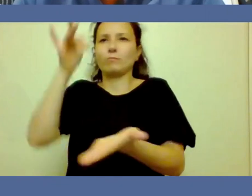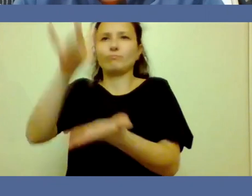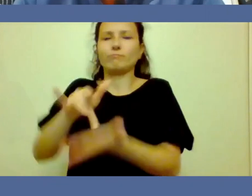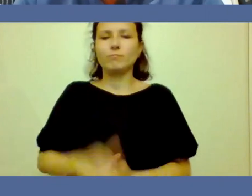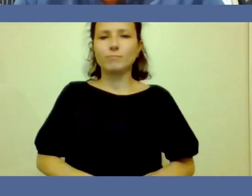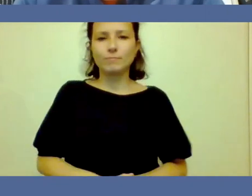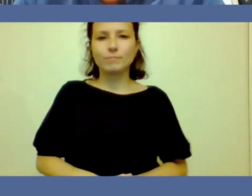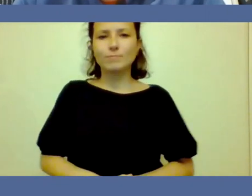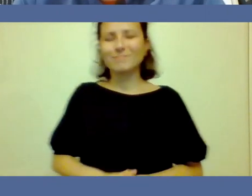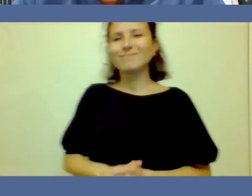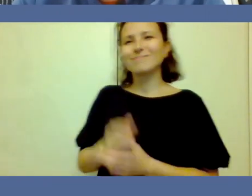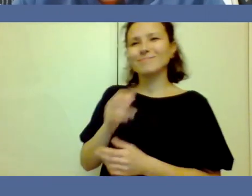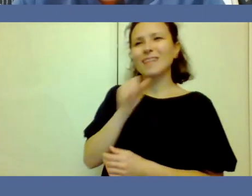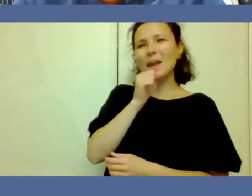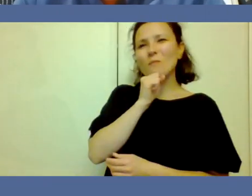Reporter.